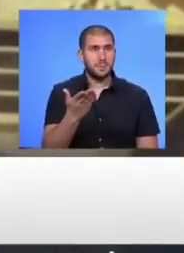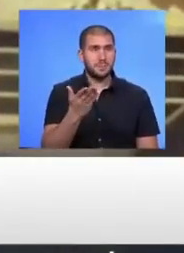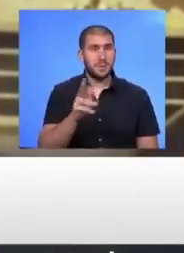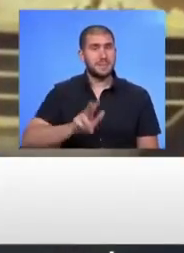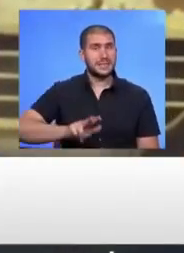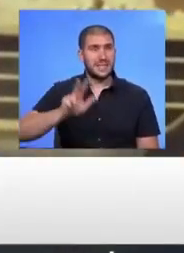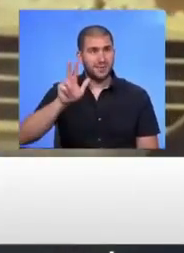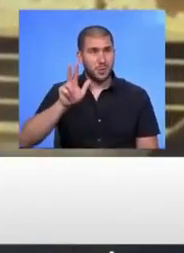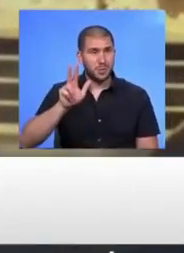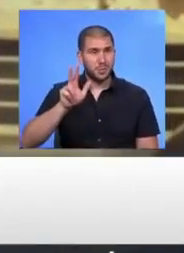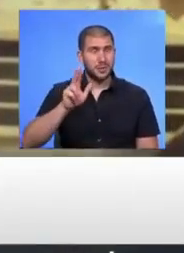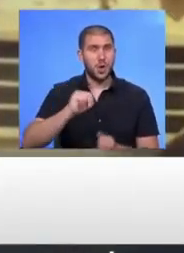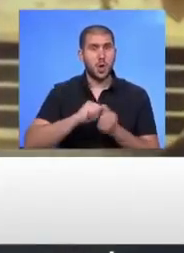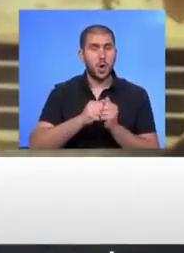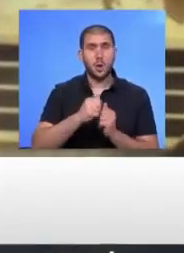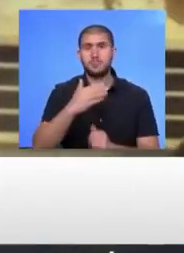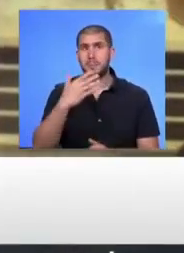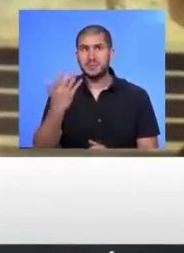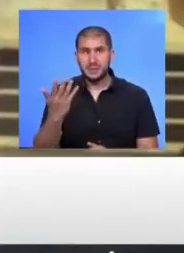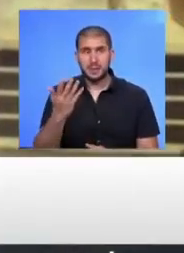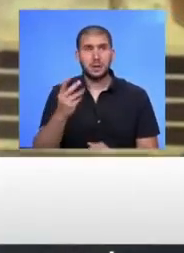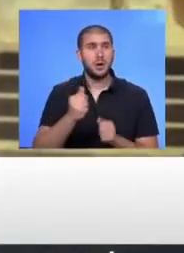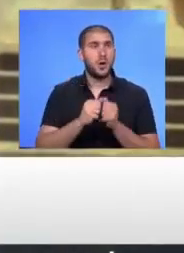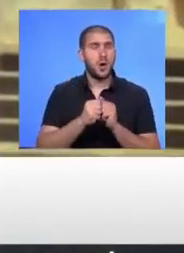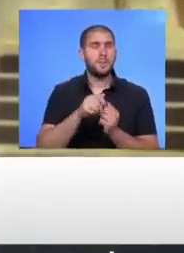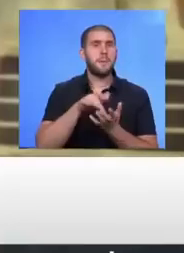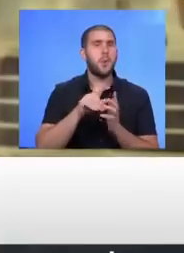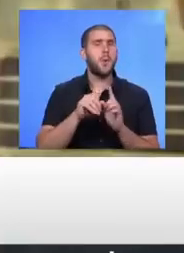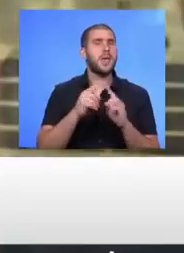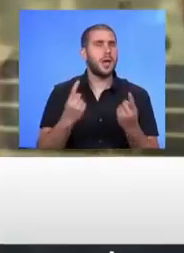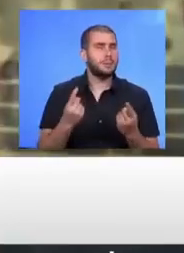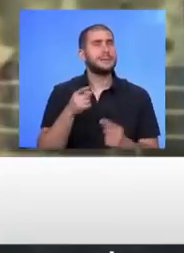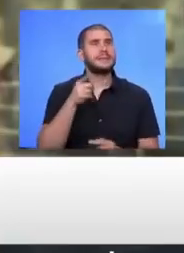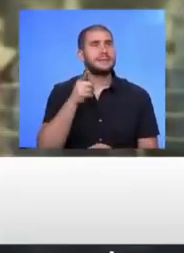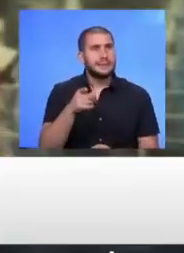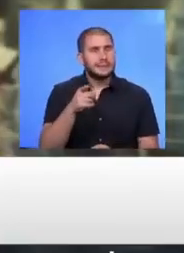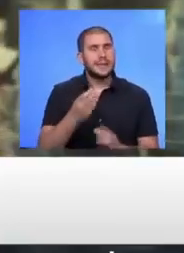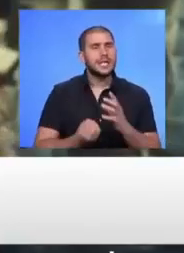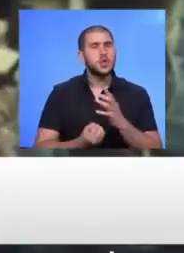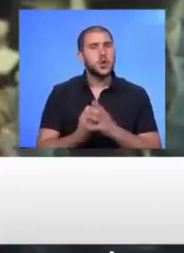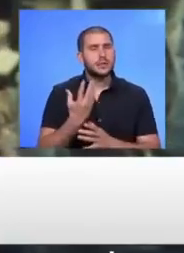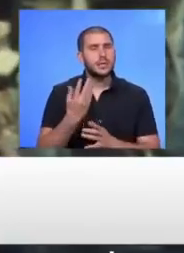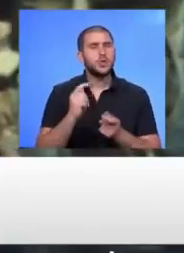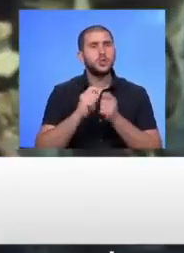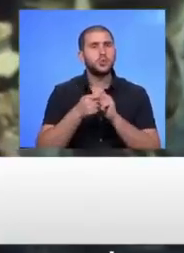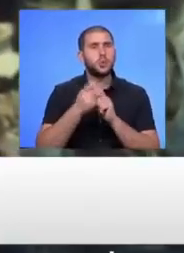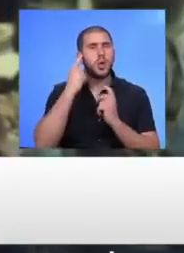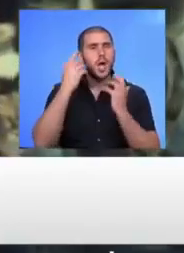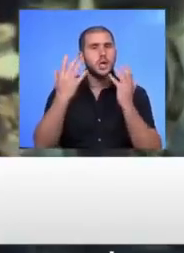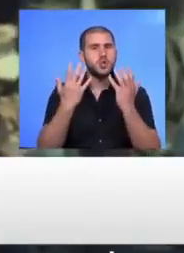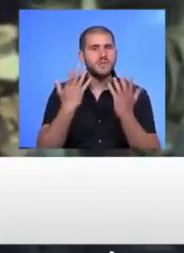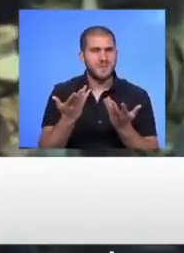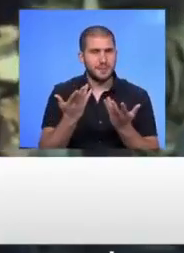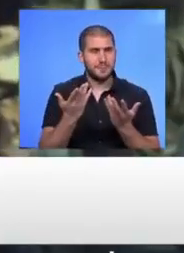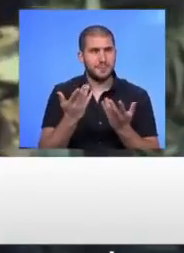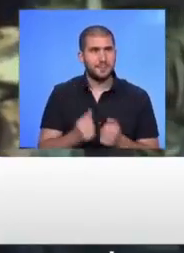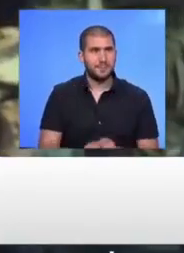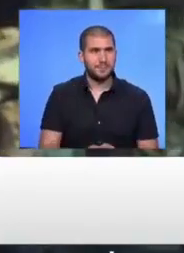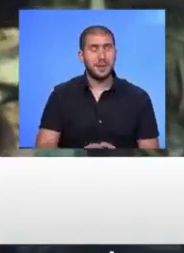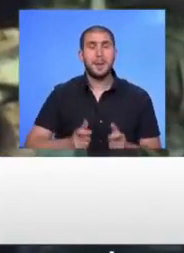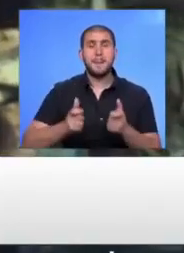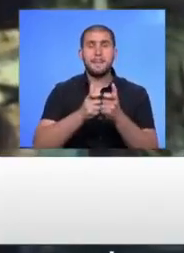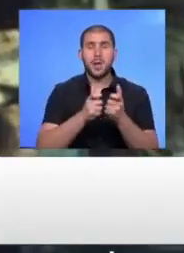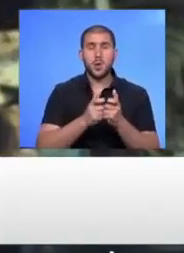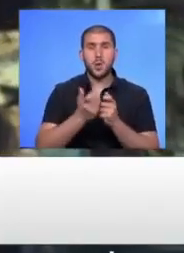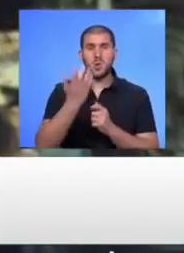מהצפון, מהמזרח ועוד ממקומות אחרים. זה מייצר שינוי חשיבה, המחלקות